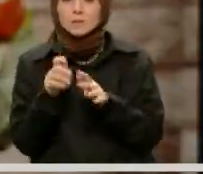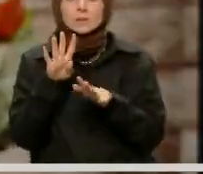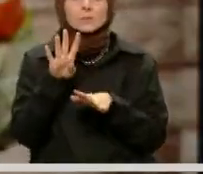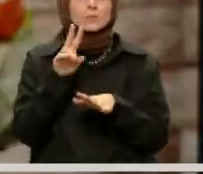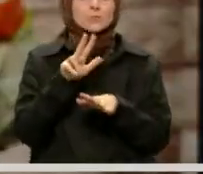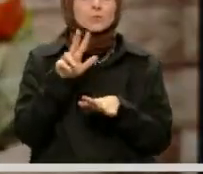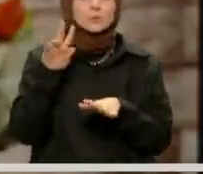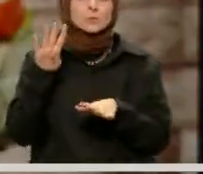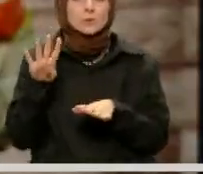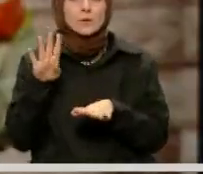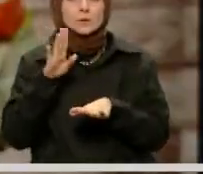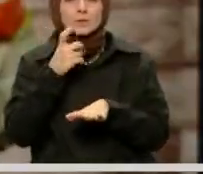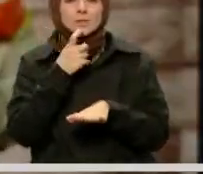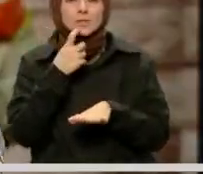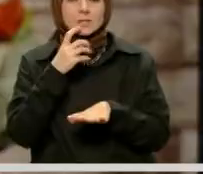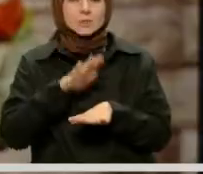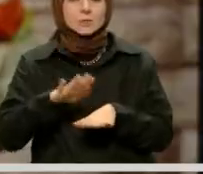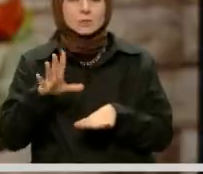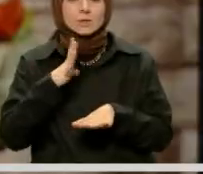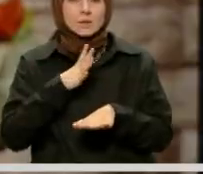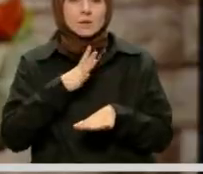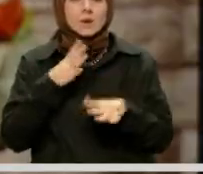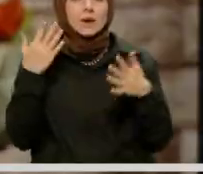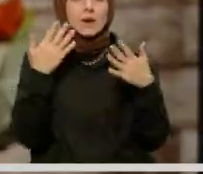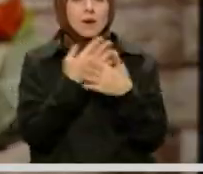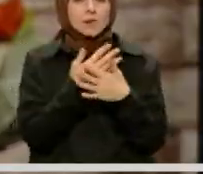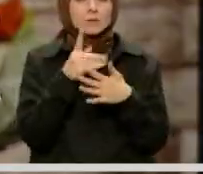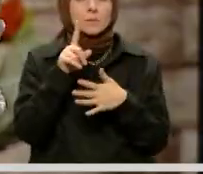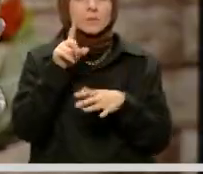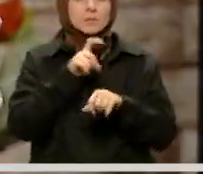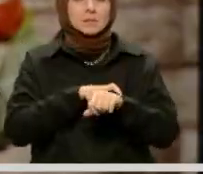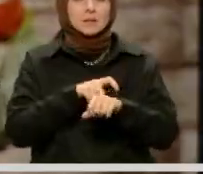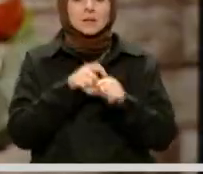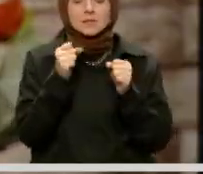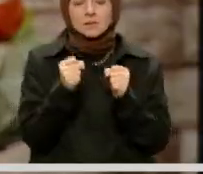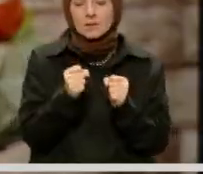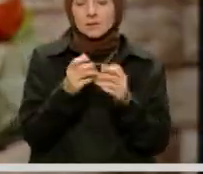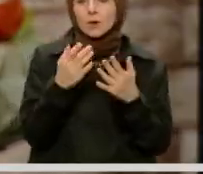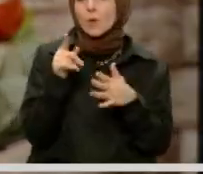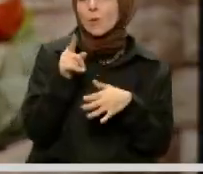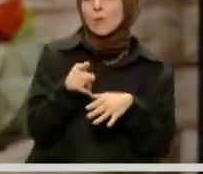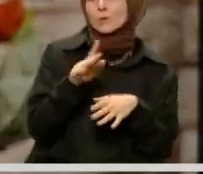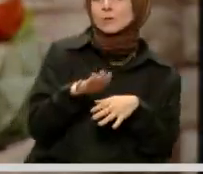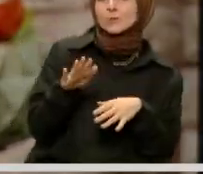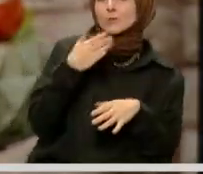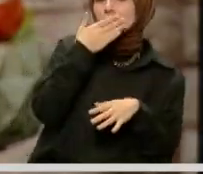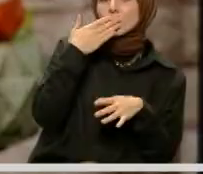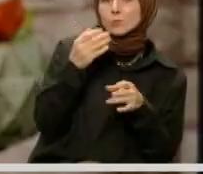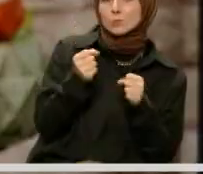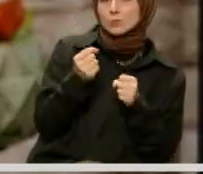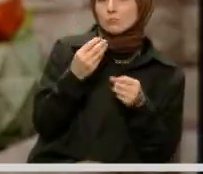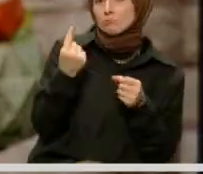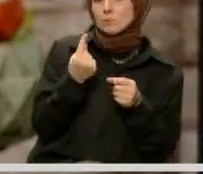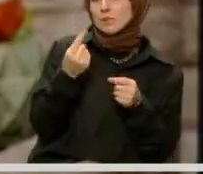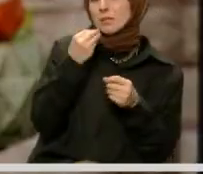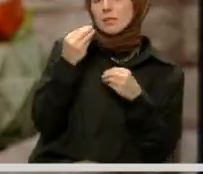da diyorum. Akşama şöyle bir saat kala siz de oruçsunuz bu saatten sonra, bir şey yemeyin içmeyin diyorum. Çocuğun orucu olmaz ama onun farkına varsın